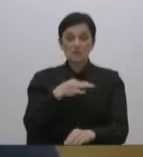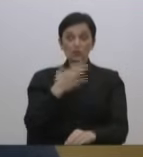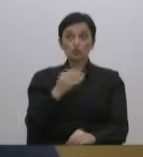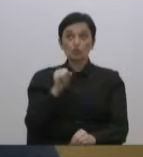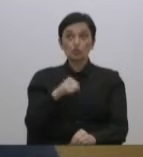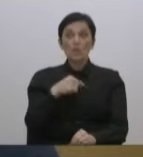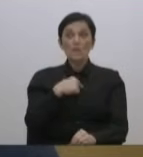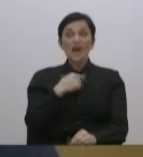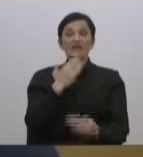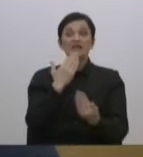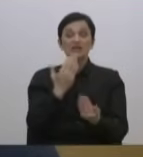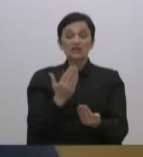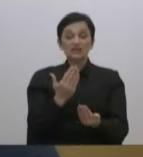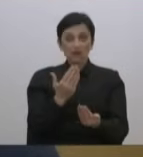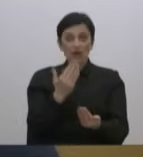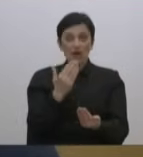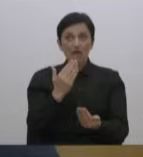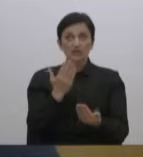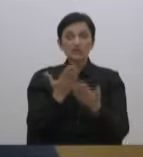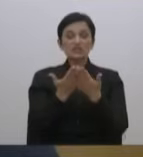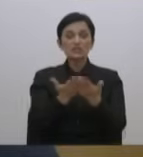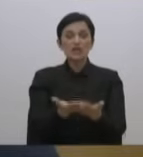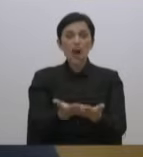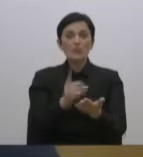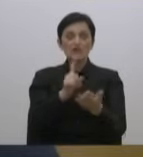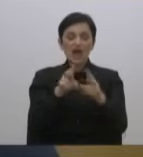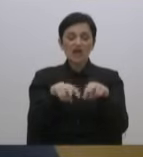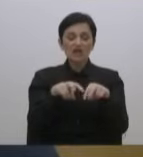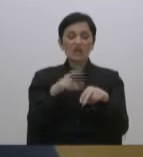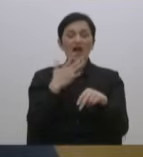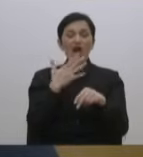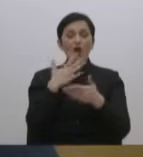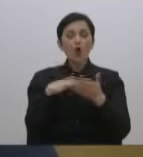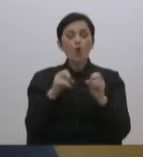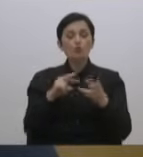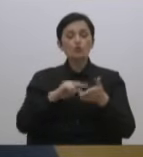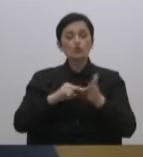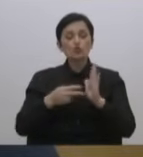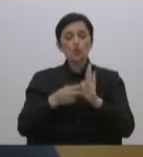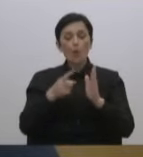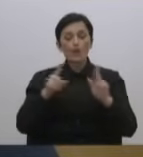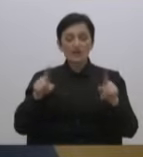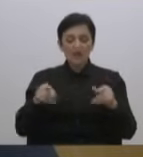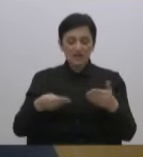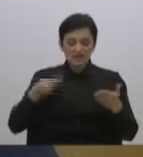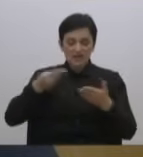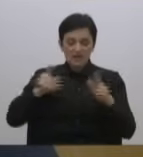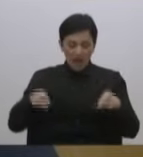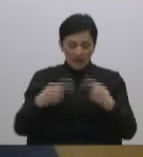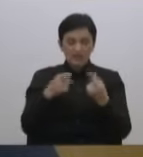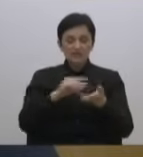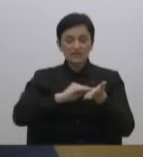შეიძლება. მე კითხე. იქნებ წარმოგვიდგინოთ რამე კვლევა ეროვნული უსაფრთხოების კონცეფცია განახლებული, სადაც